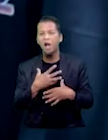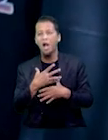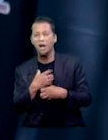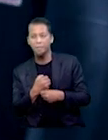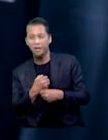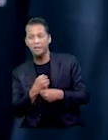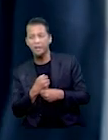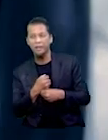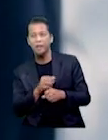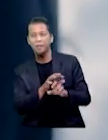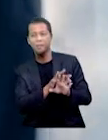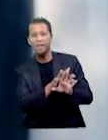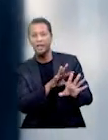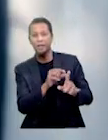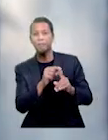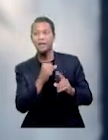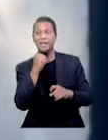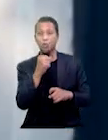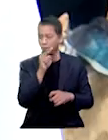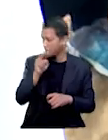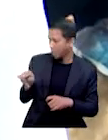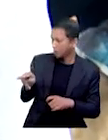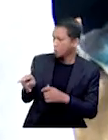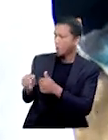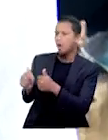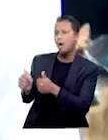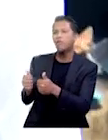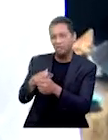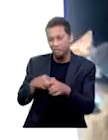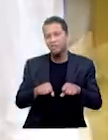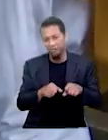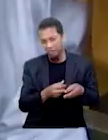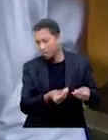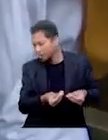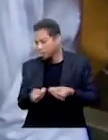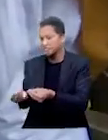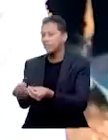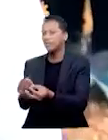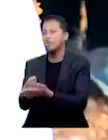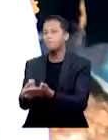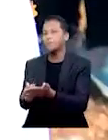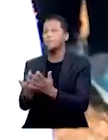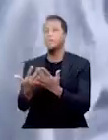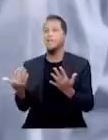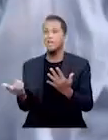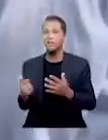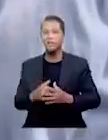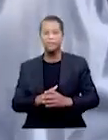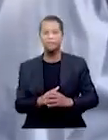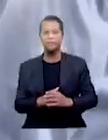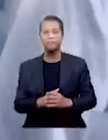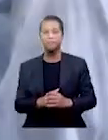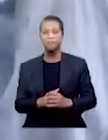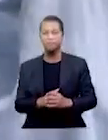Perindo yang menunjukkan kepeduliannya kepada ekonomi rakyat kecil. Enggak punya gerobak? Enggak. Satu hari